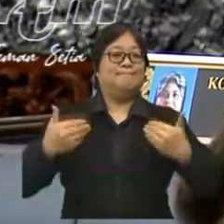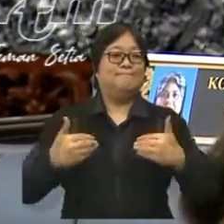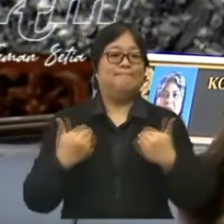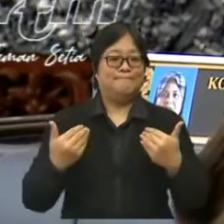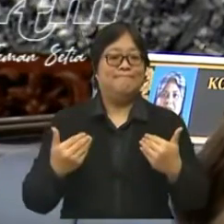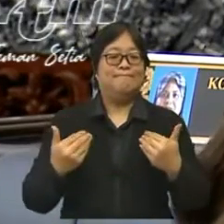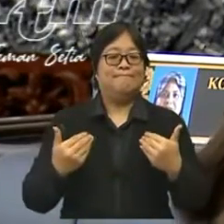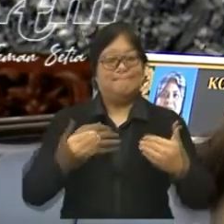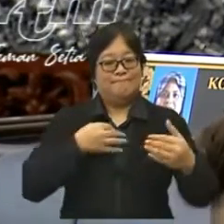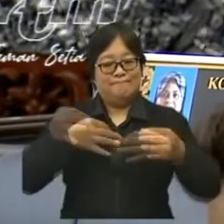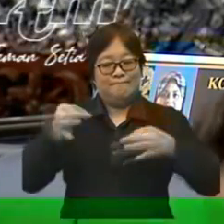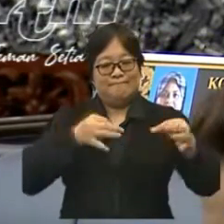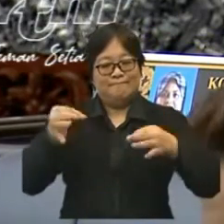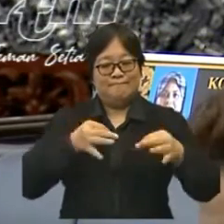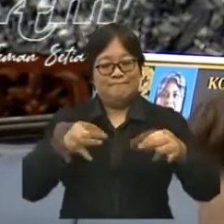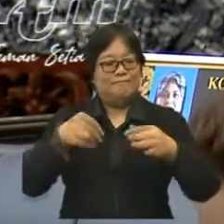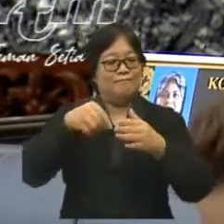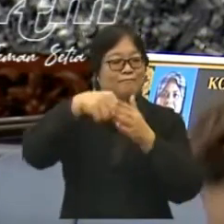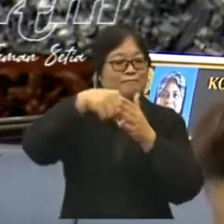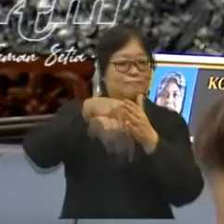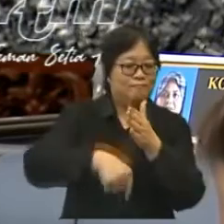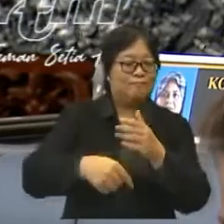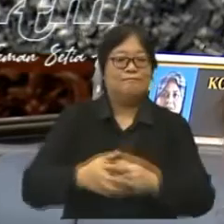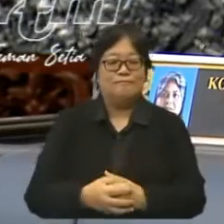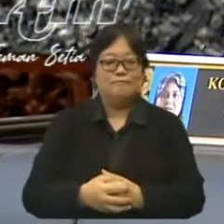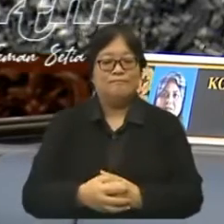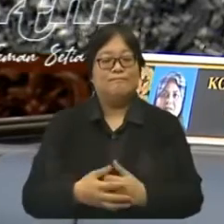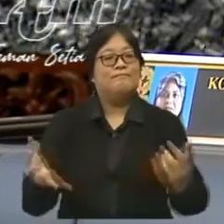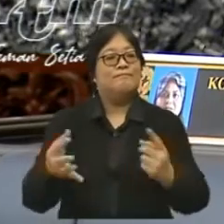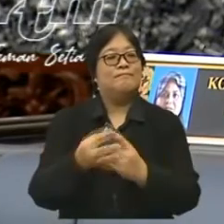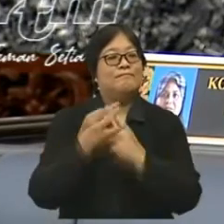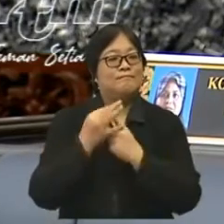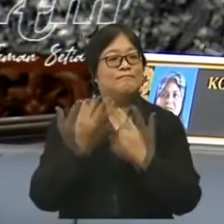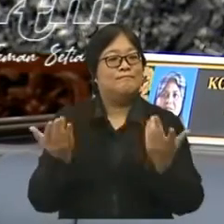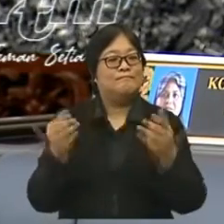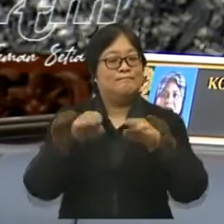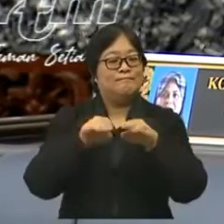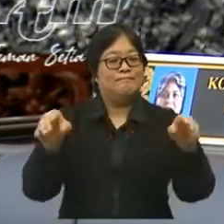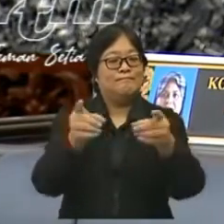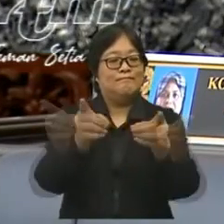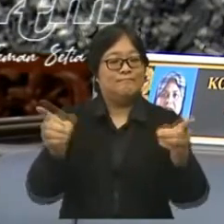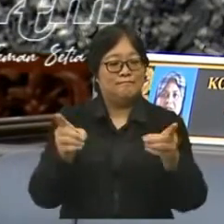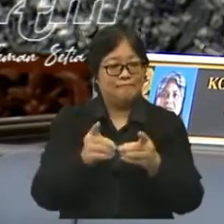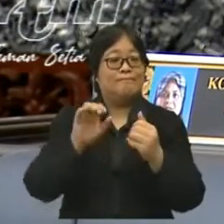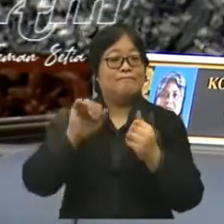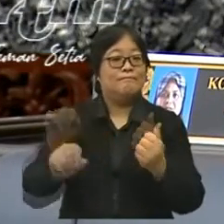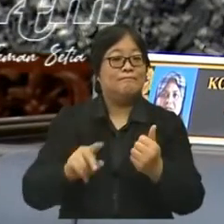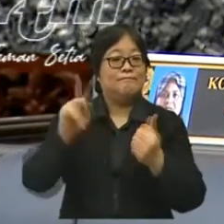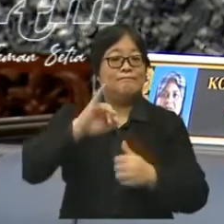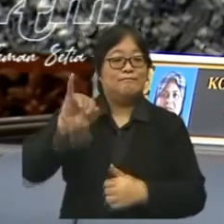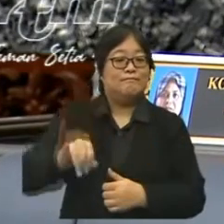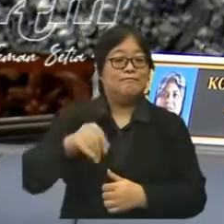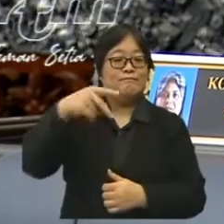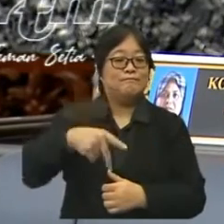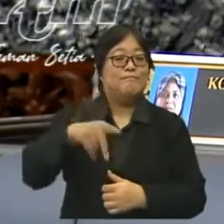gembira dengan penjelasan yang begitu detail sekali, terutamanya di peringkat daerah khasnya Jawatan Kuasa